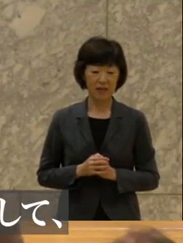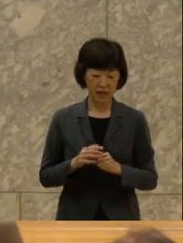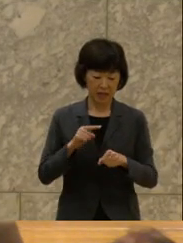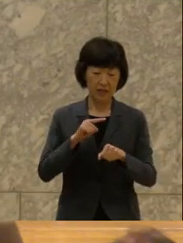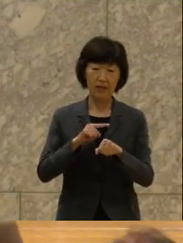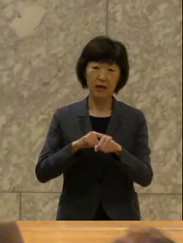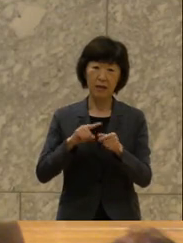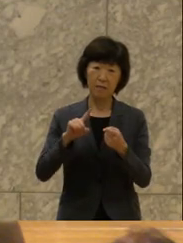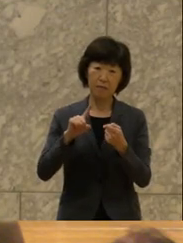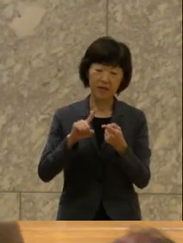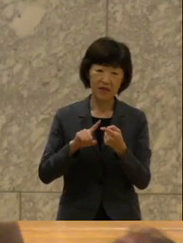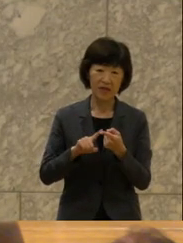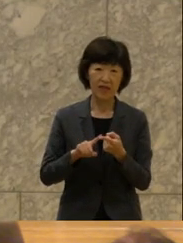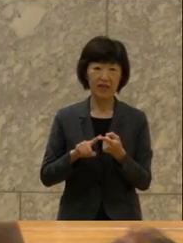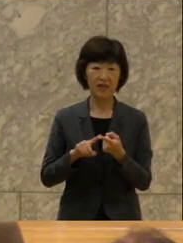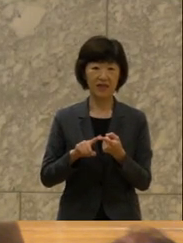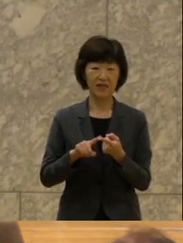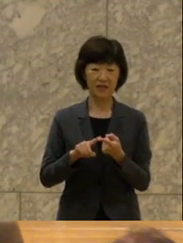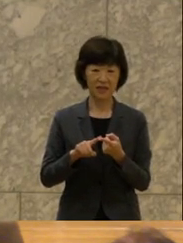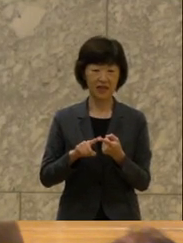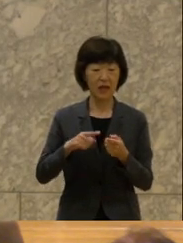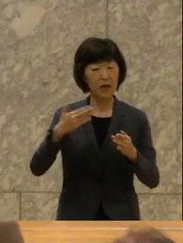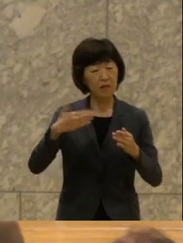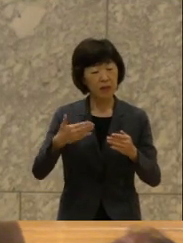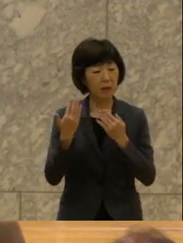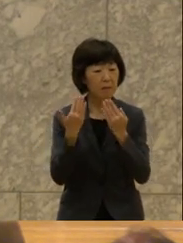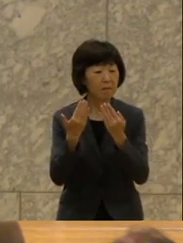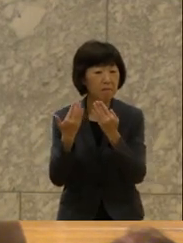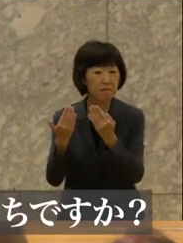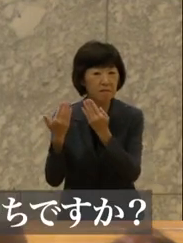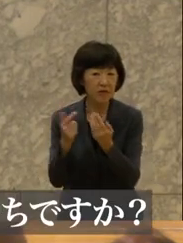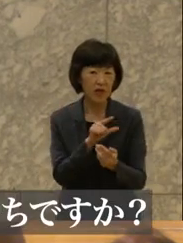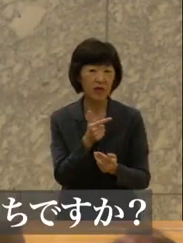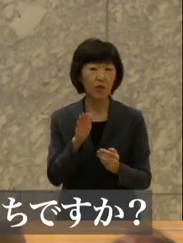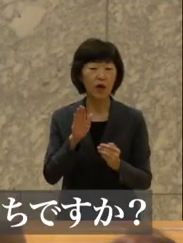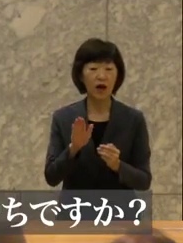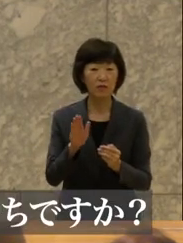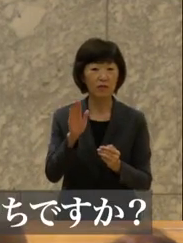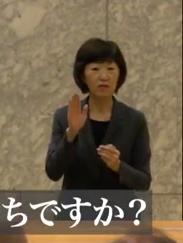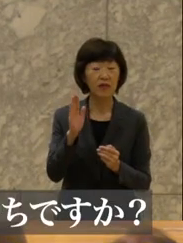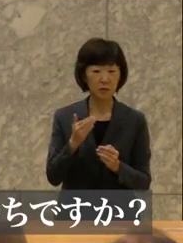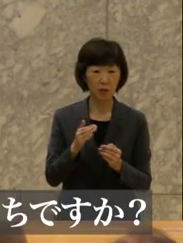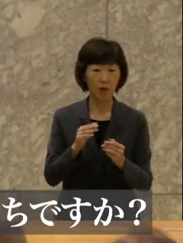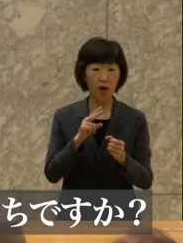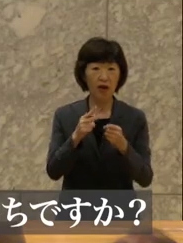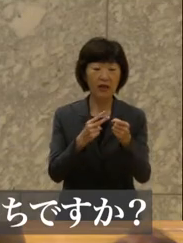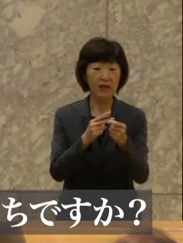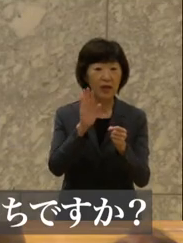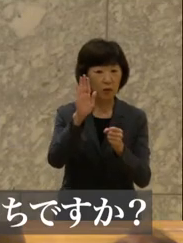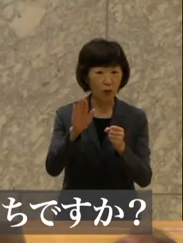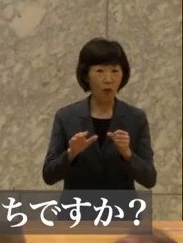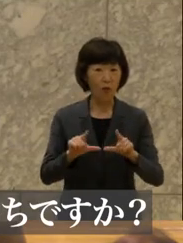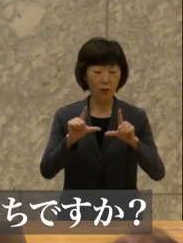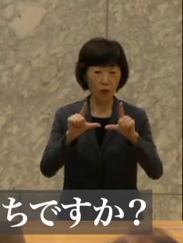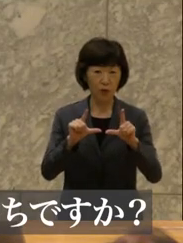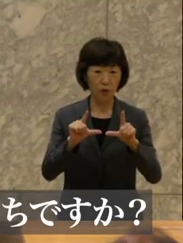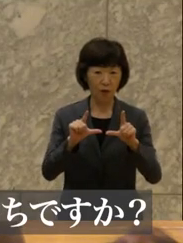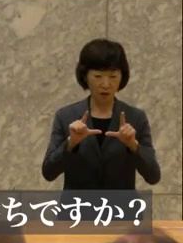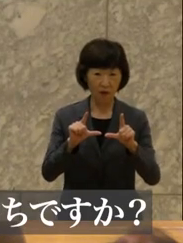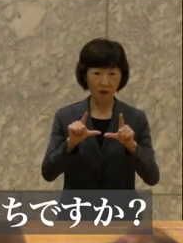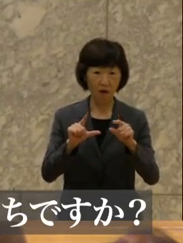てしまいましてはいもうまだまだ聞きたいことばかりなんですけれどもいよいよ2年後世界陸上が東京ということなんですけど